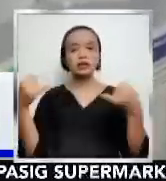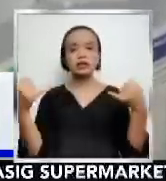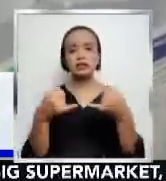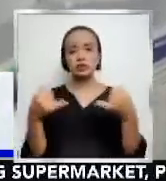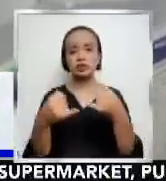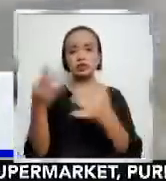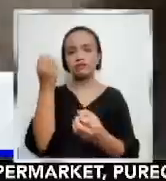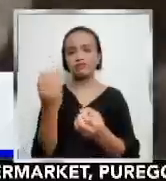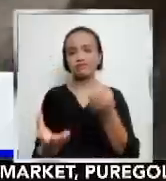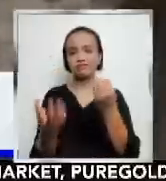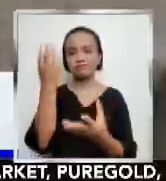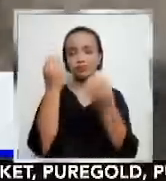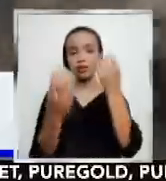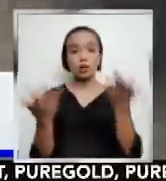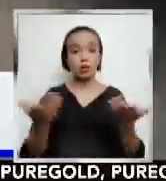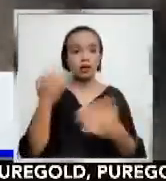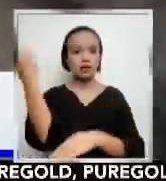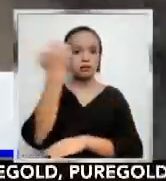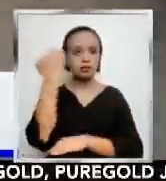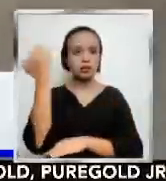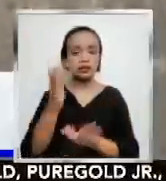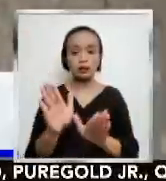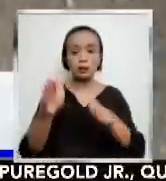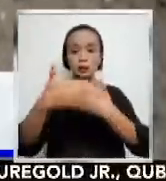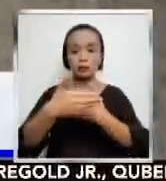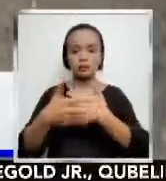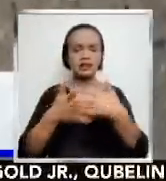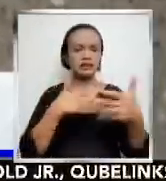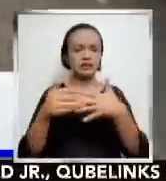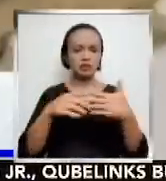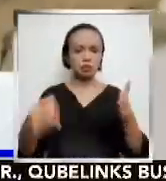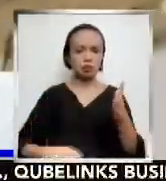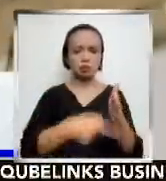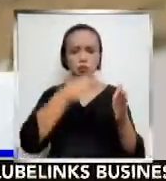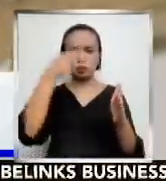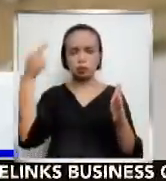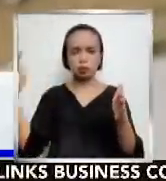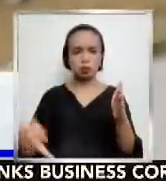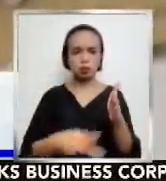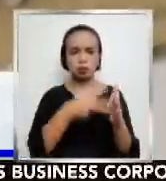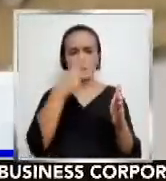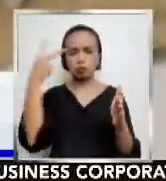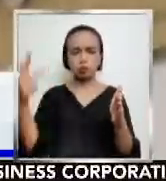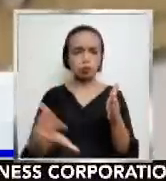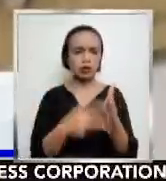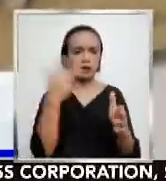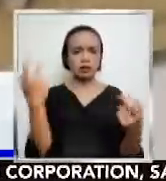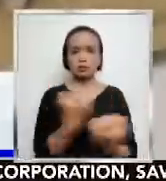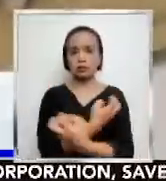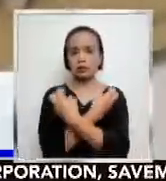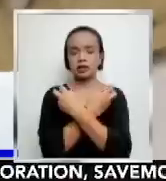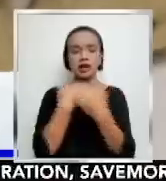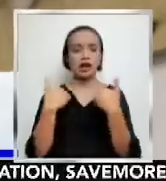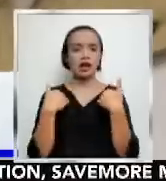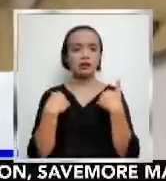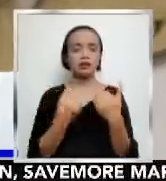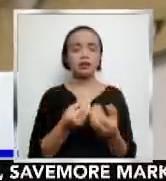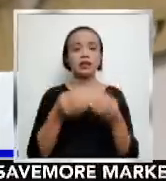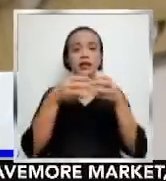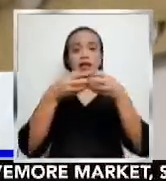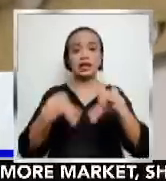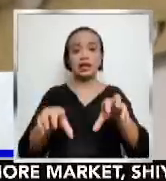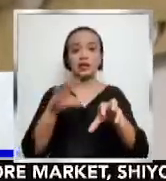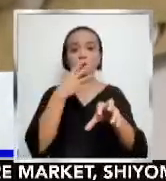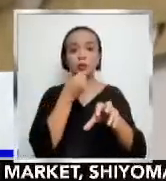ng emergency ward. At kahit bihira na ang Watusi poisoning, may nakahanda pa rin itlog na ibinibigay sa mga makakalunok